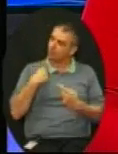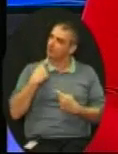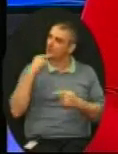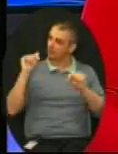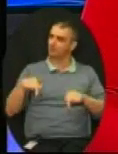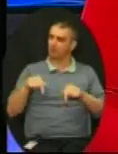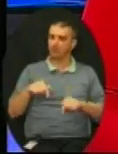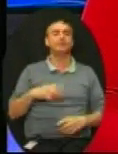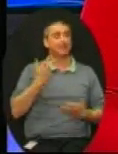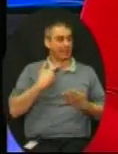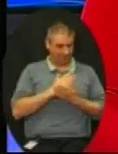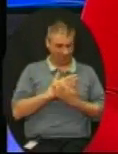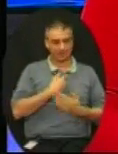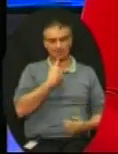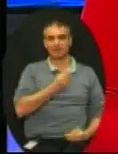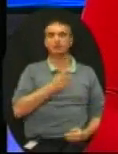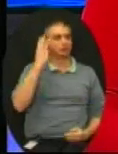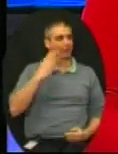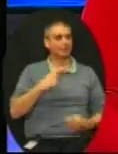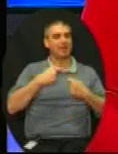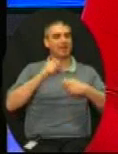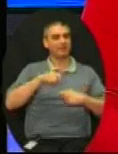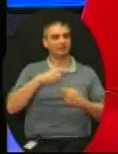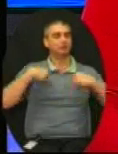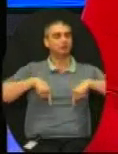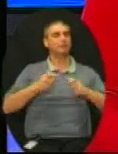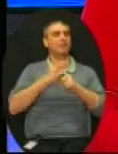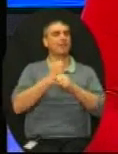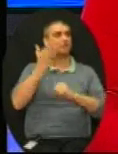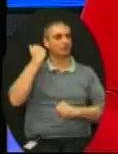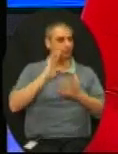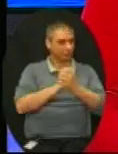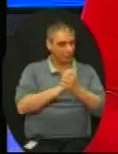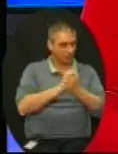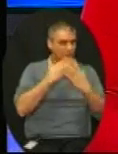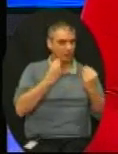ברגע שאני אקבל החלטה. שלי יחימוביץ, חברת הכנסת, יושבת ראש מפלגת העבודה לשעבר, תודה רבה לך. תודה רבה.